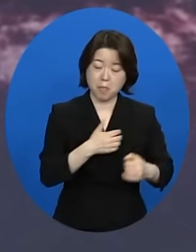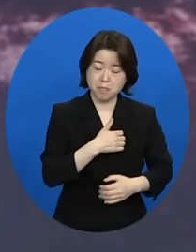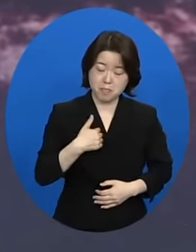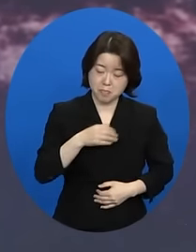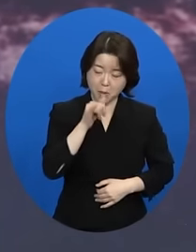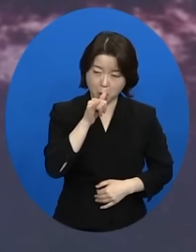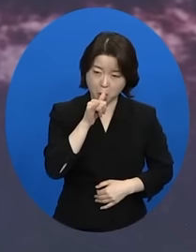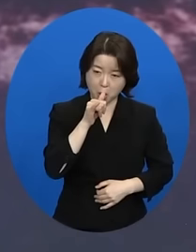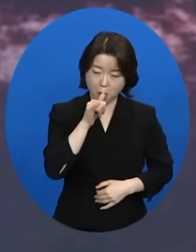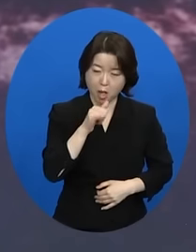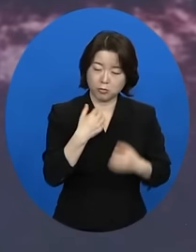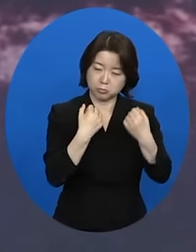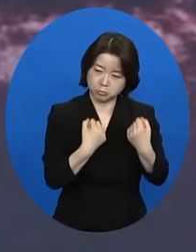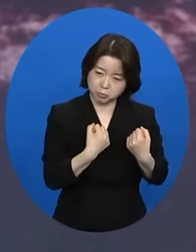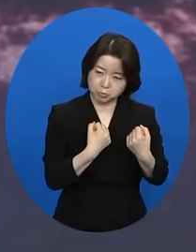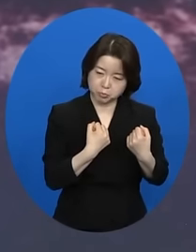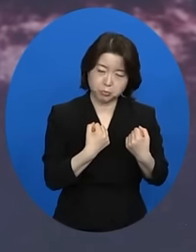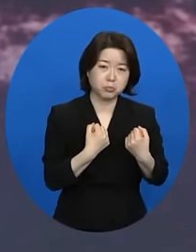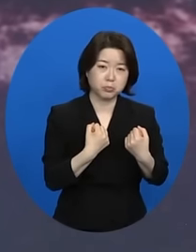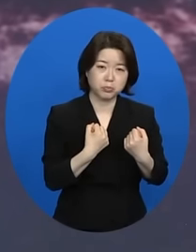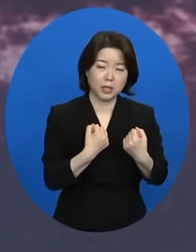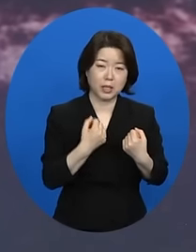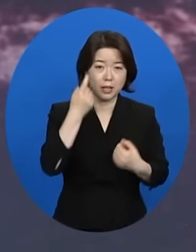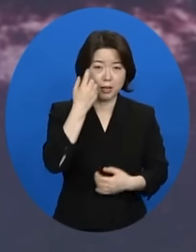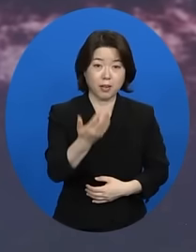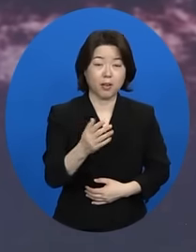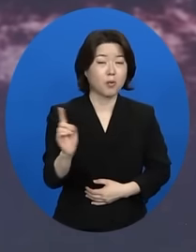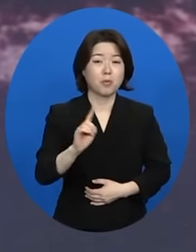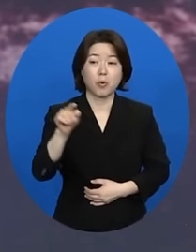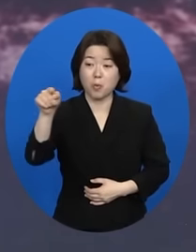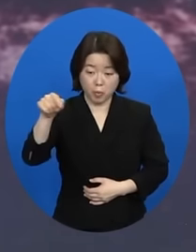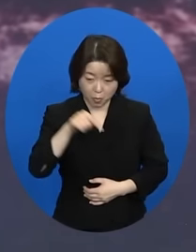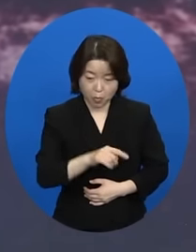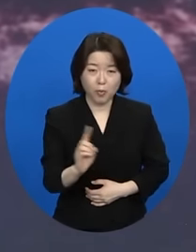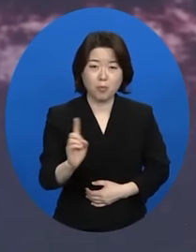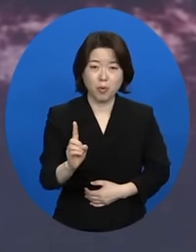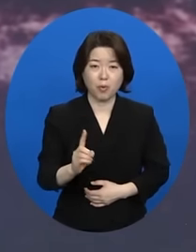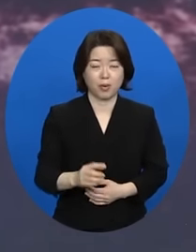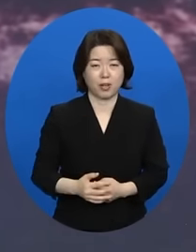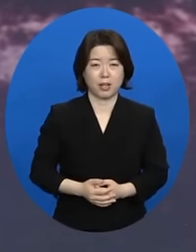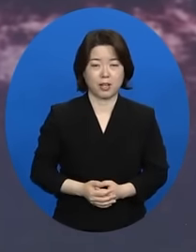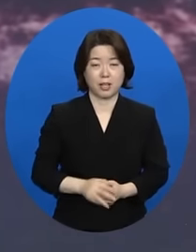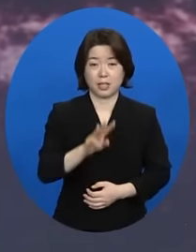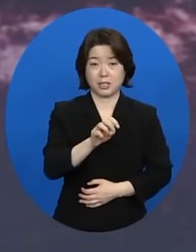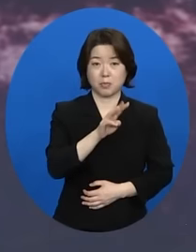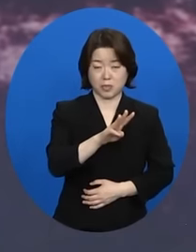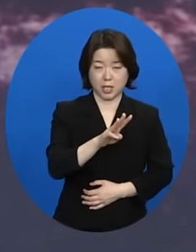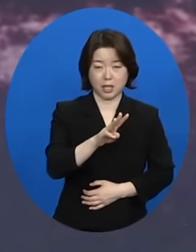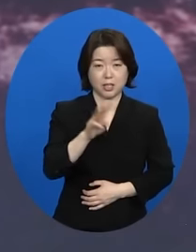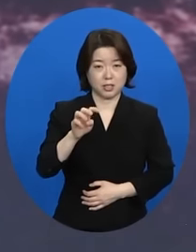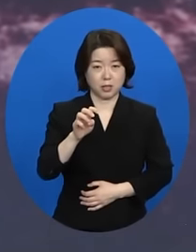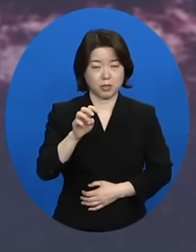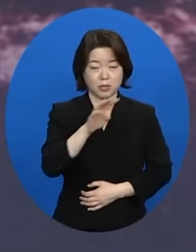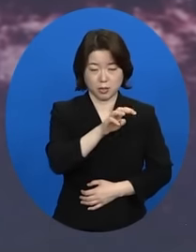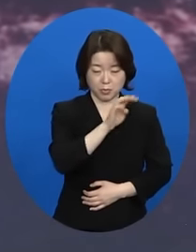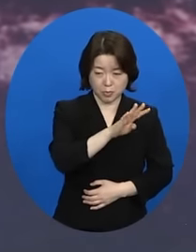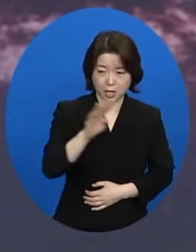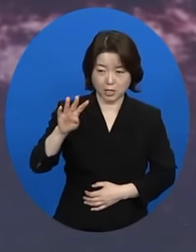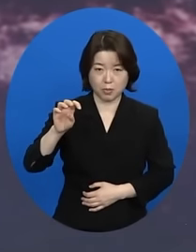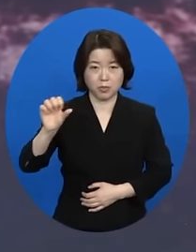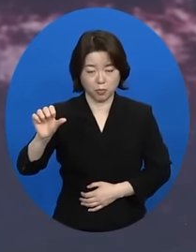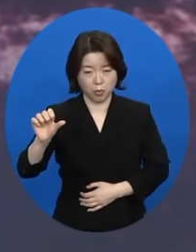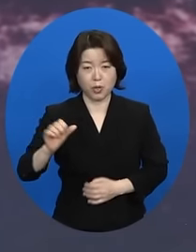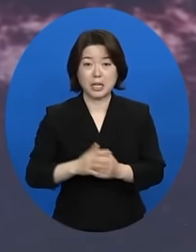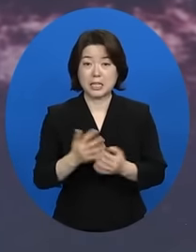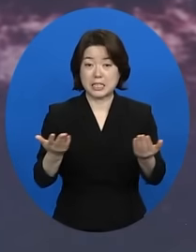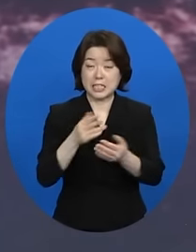만족하고 안주하고 계십니까? 그래서 34장과 35장은 이에 대한 도전을 주고